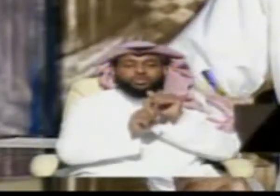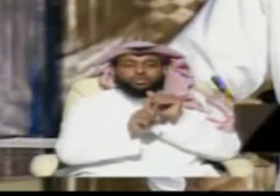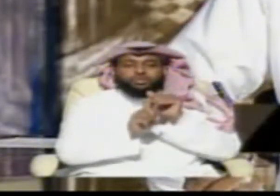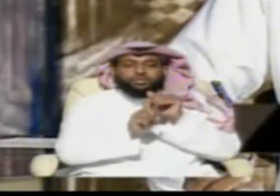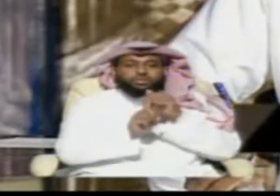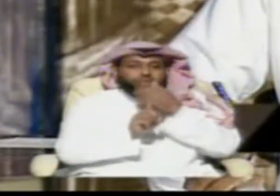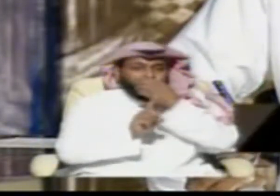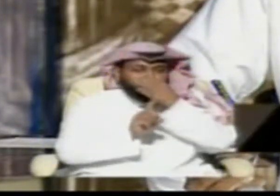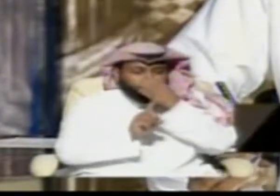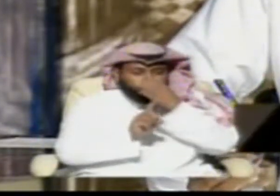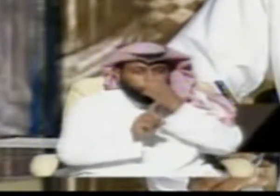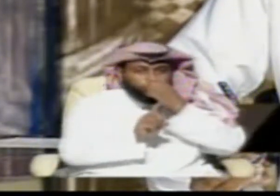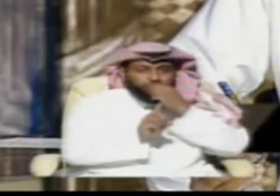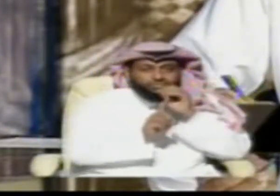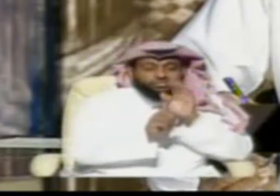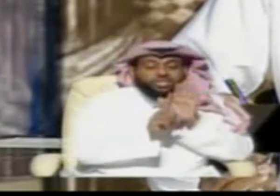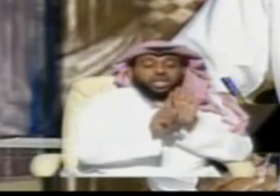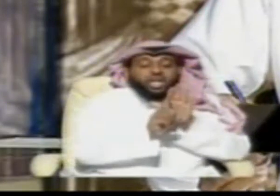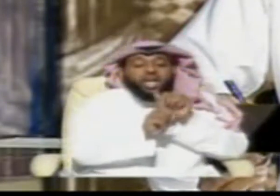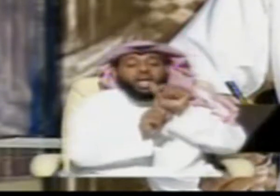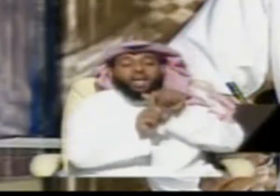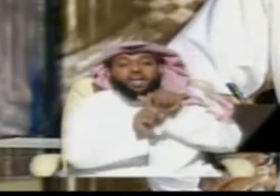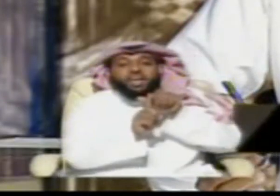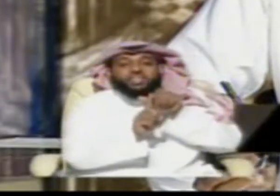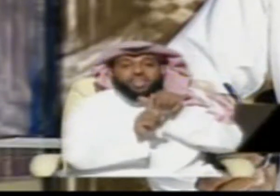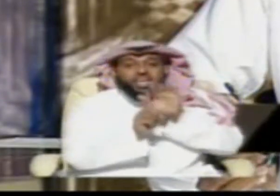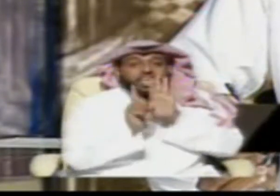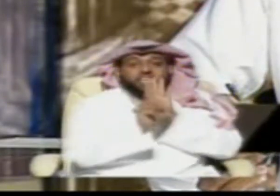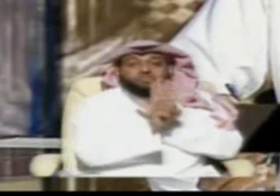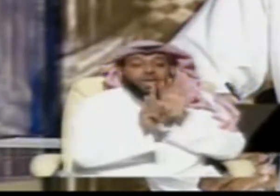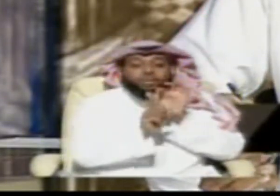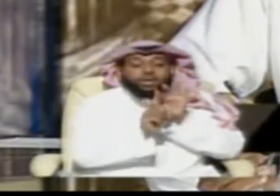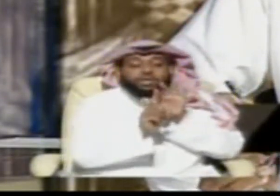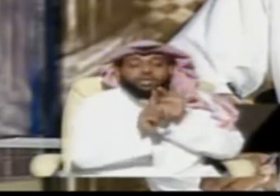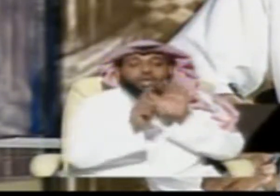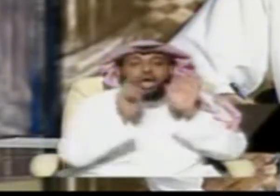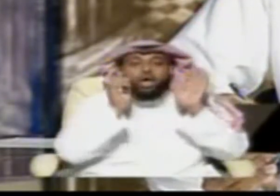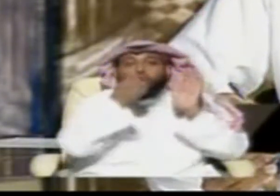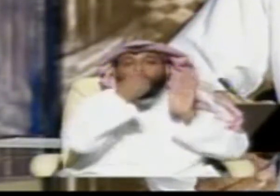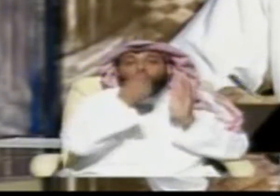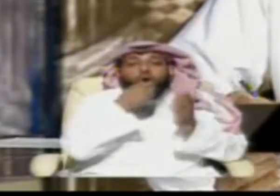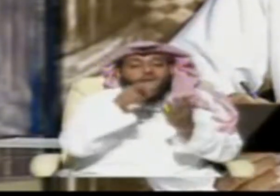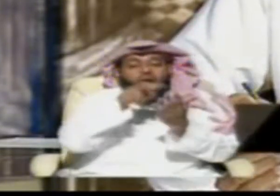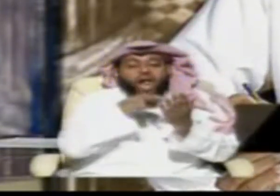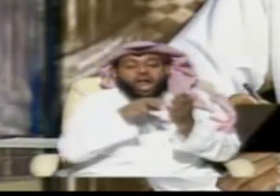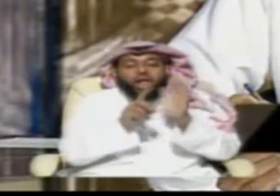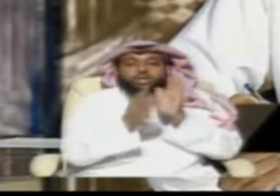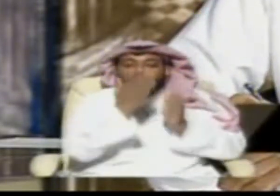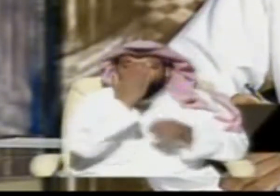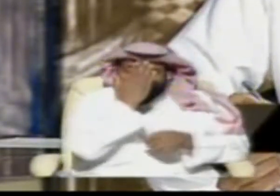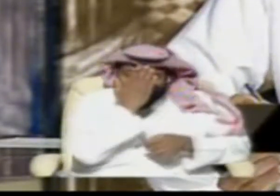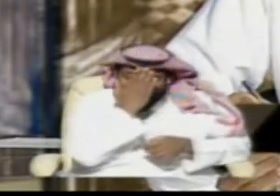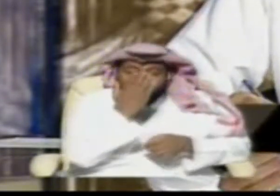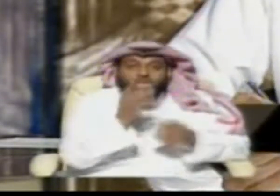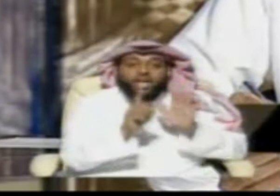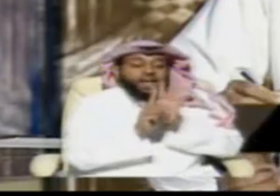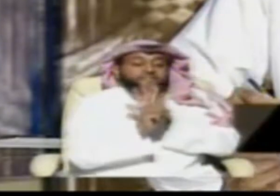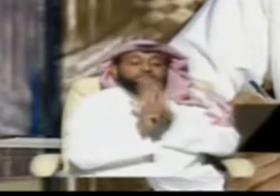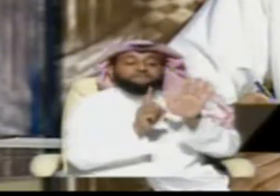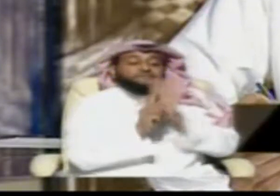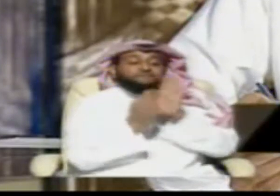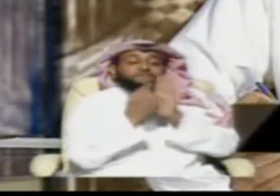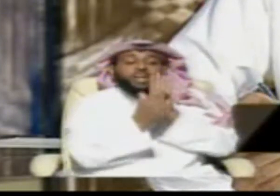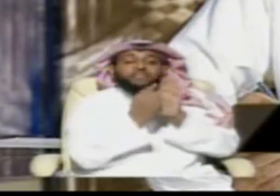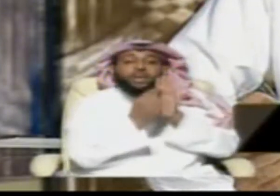أنها ركعة فركعة، وبعدما رفع الإمام من السجود تبين للمأموم أنها سجدة وليست ركعة، ففي هذه الحالة ماذا